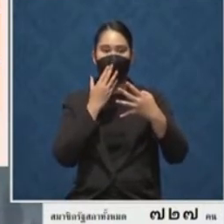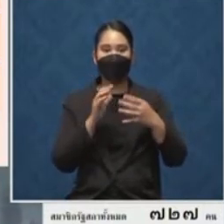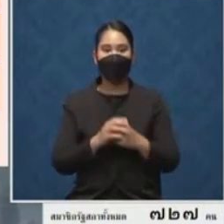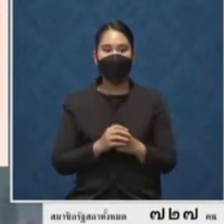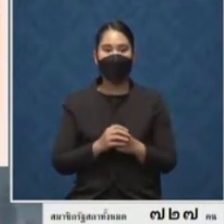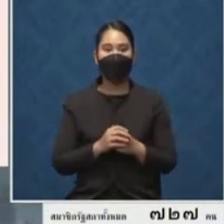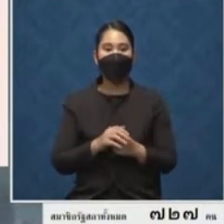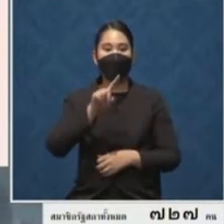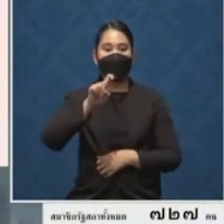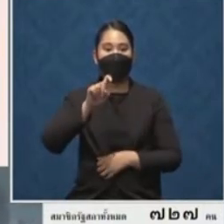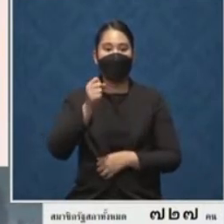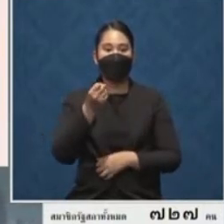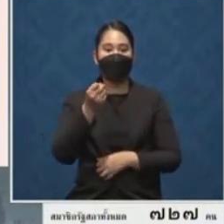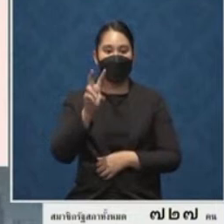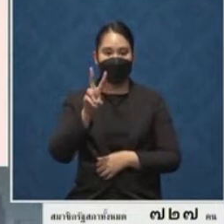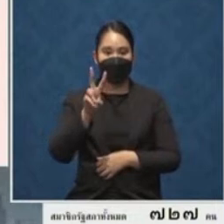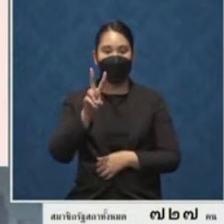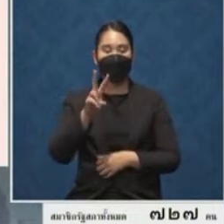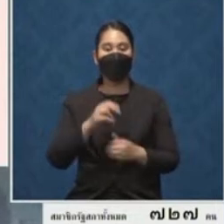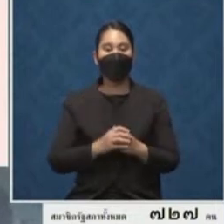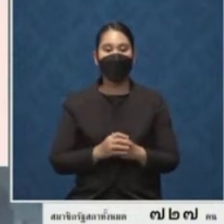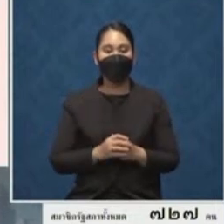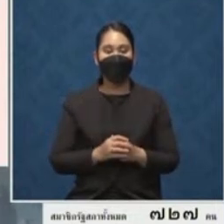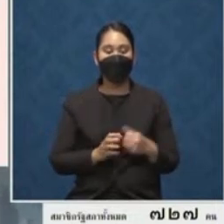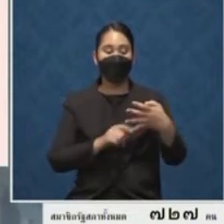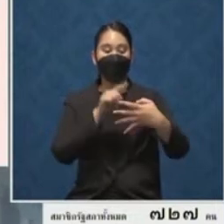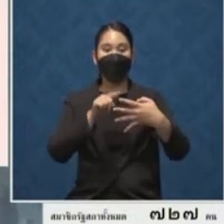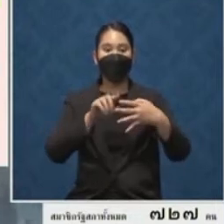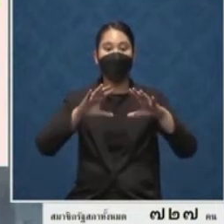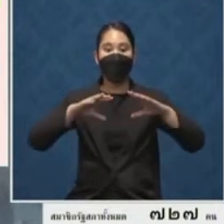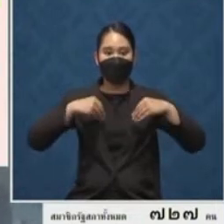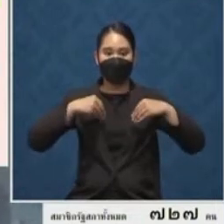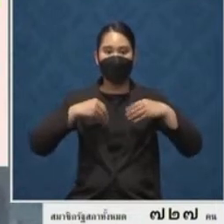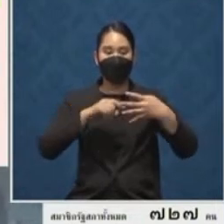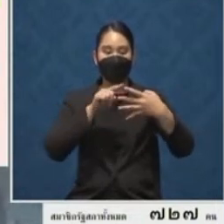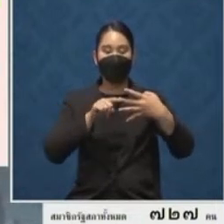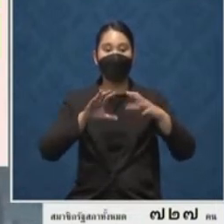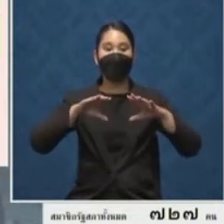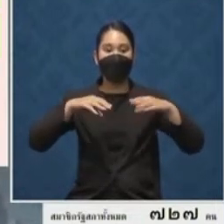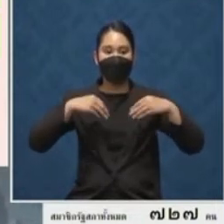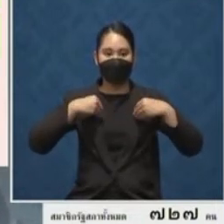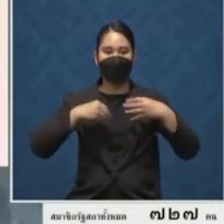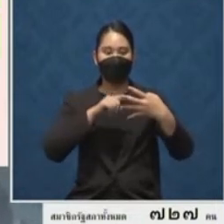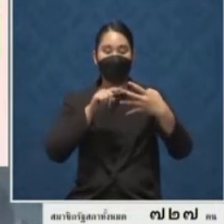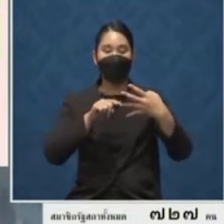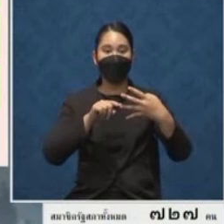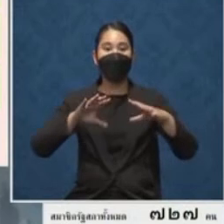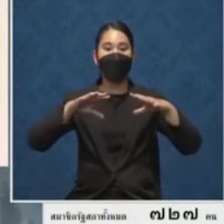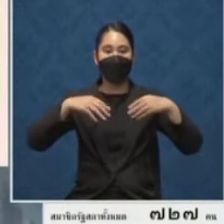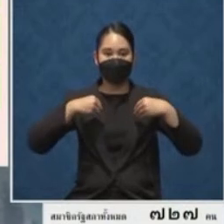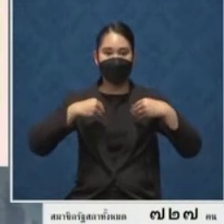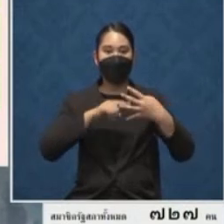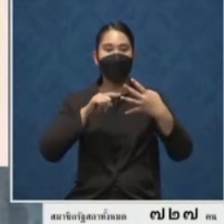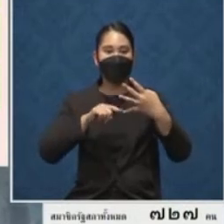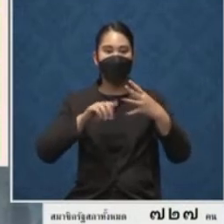112นางสาวชนกจันทาทอง 1รับหลักการ2รับหลักการ3รับหลักการ4รับหลักการ